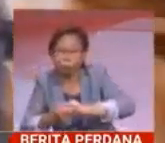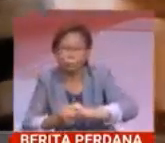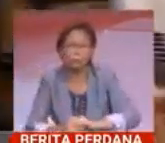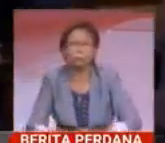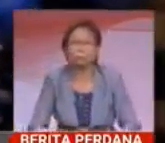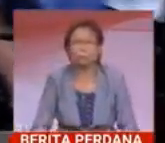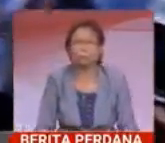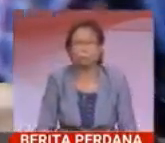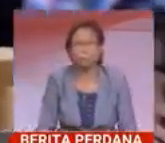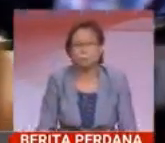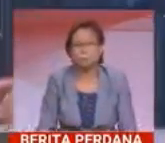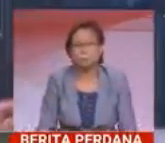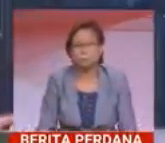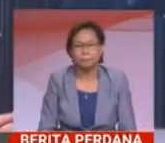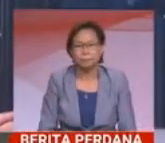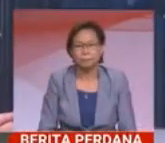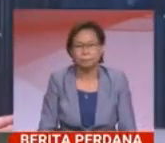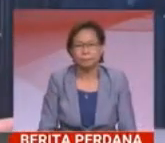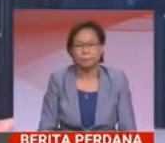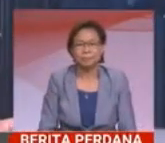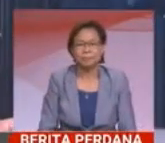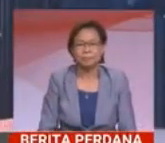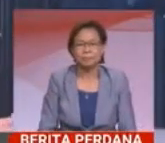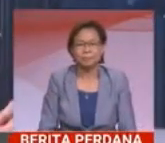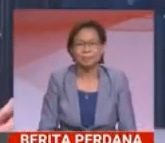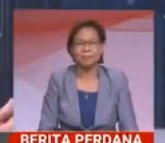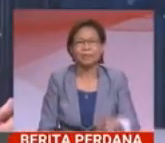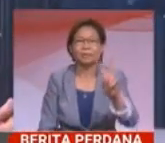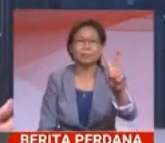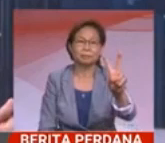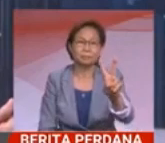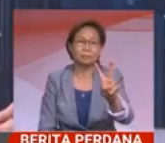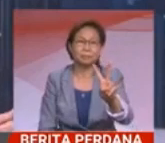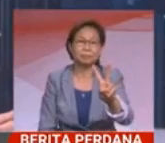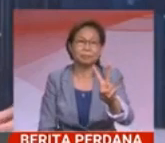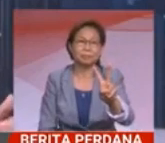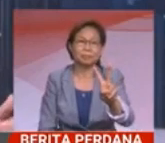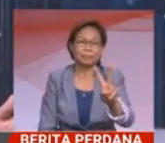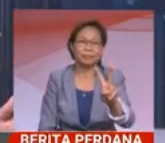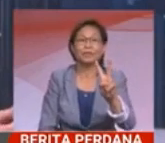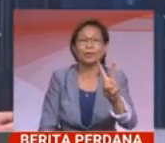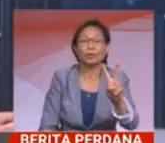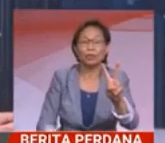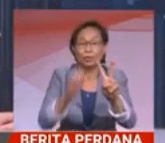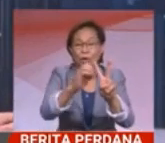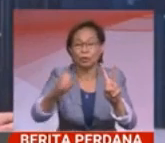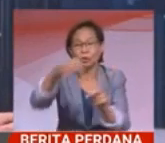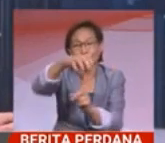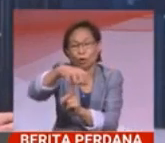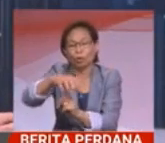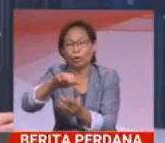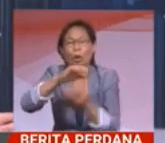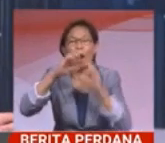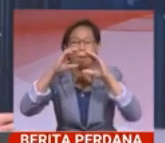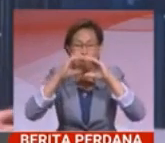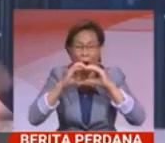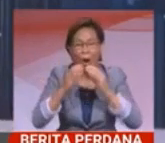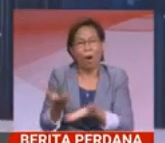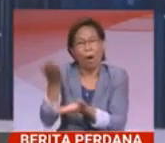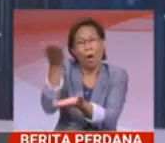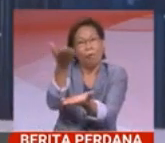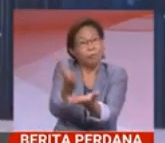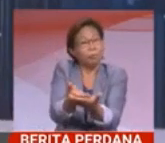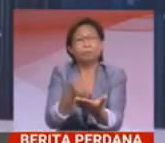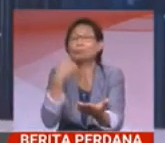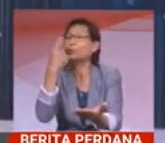hai hai a200 hyo sebagai sedih ditawarkan kita ibu negara